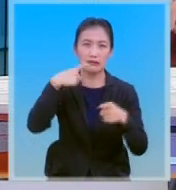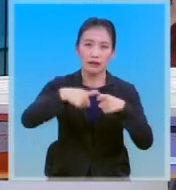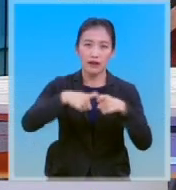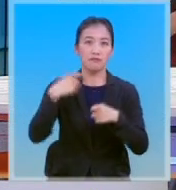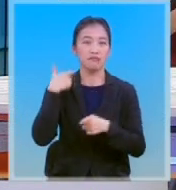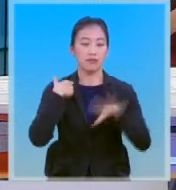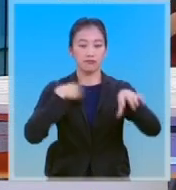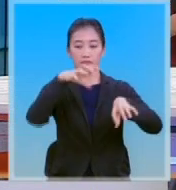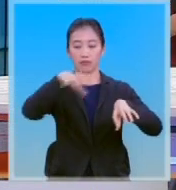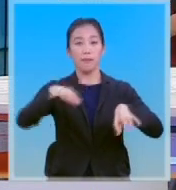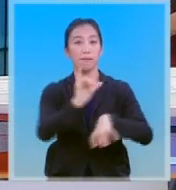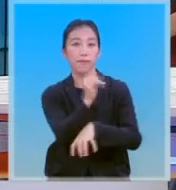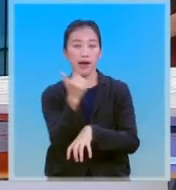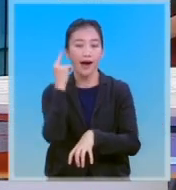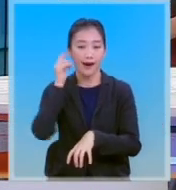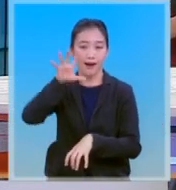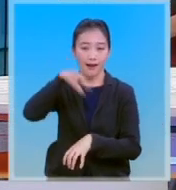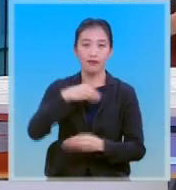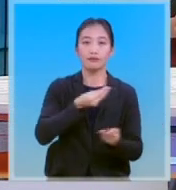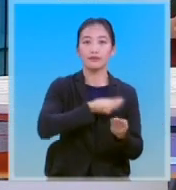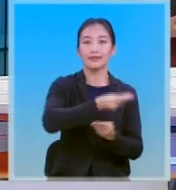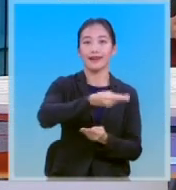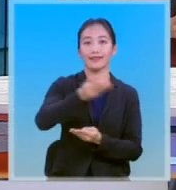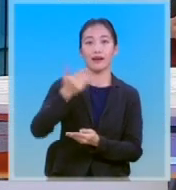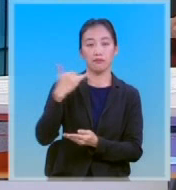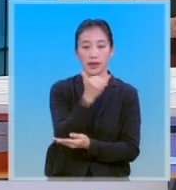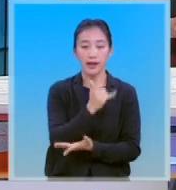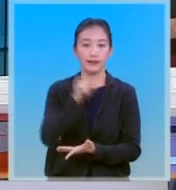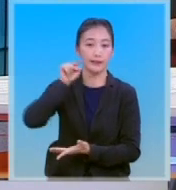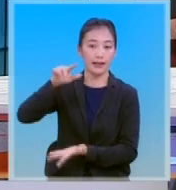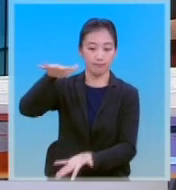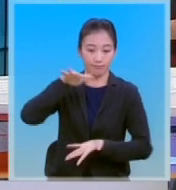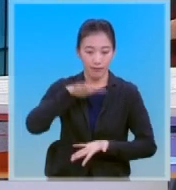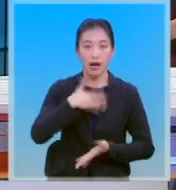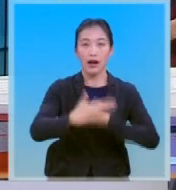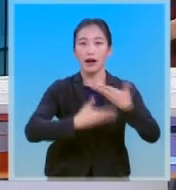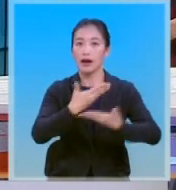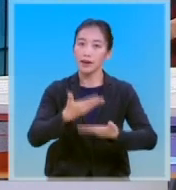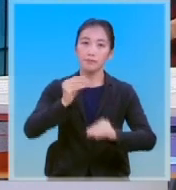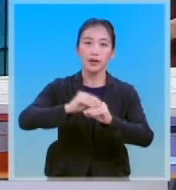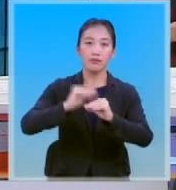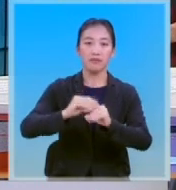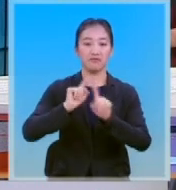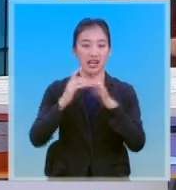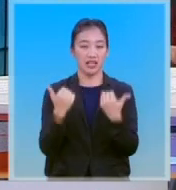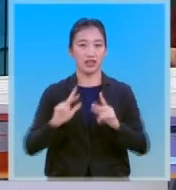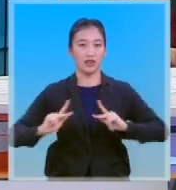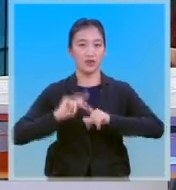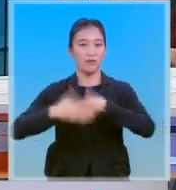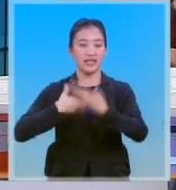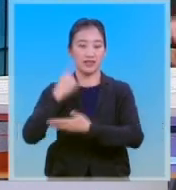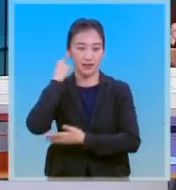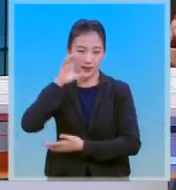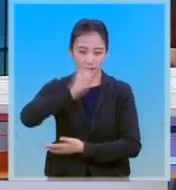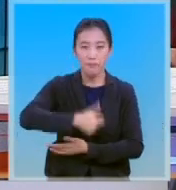ให้มีการนำมาขายเพิ่มเติมแต่ล่าสุดกระทรวงพาณิชย์โดยกรมการค้าภายในเขาไปจับคนที่ขายเกินราคาได้